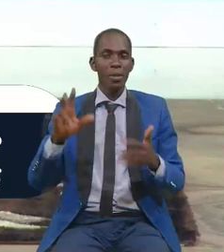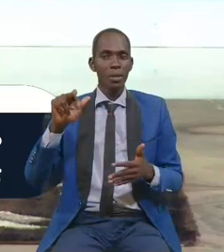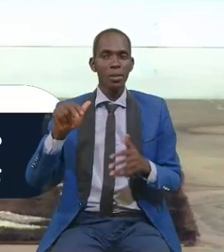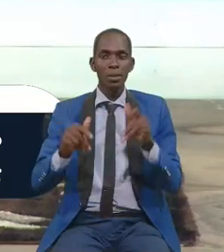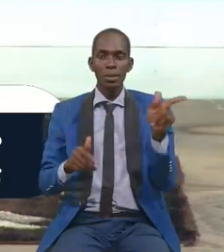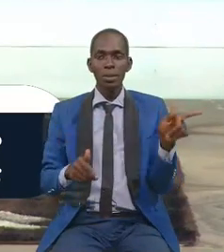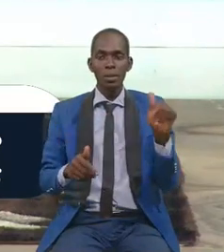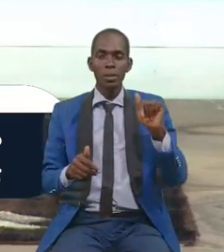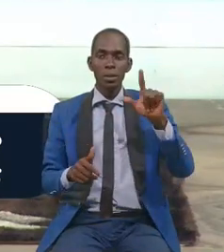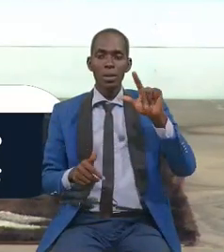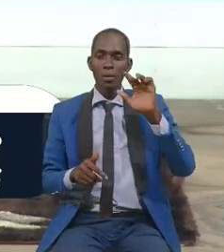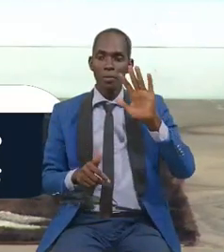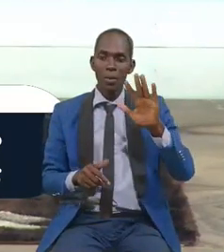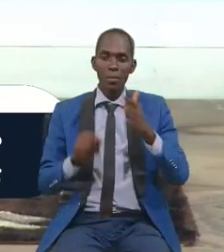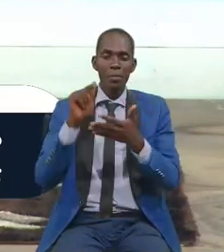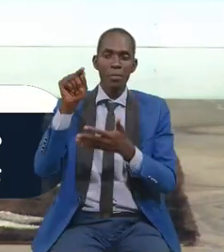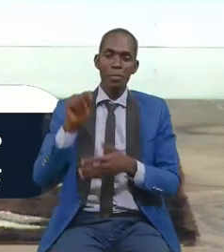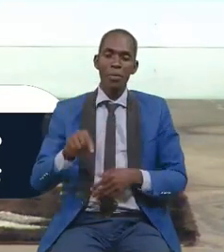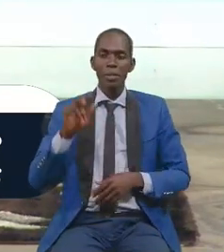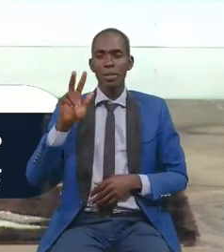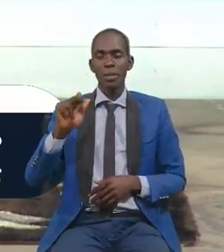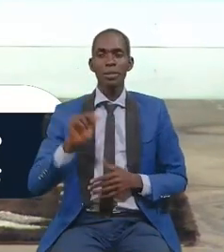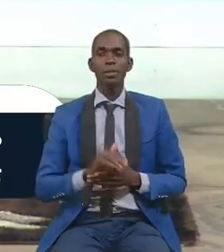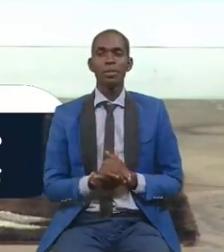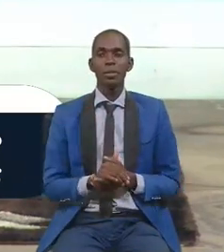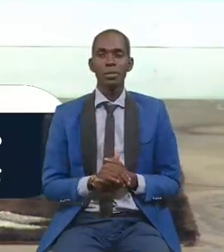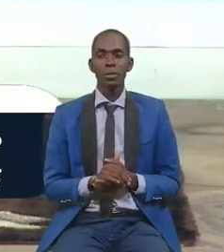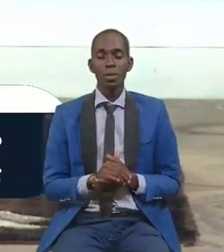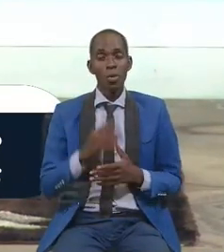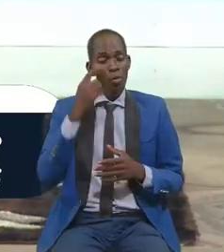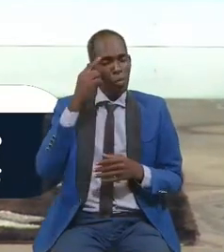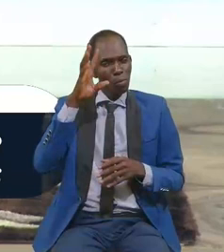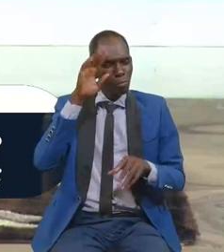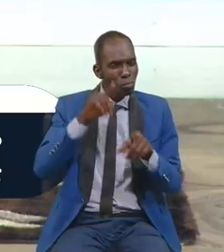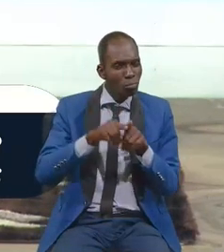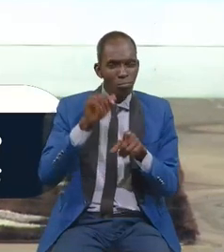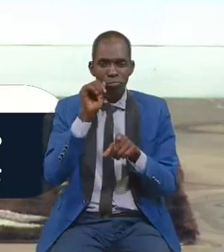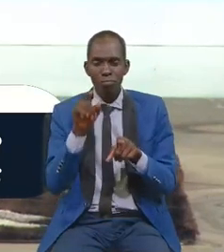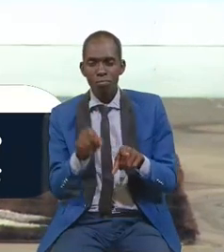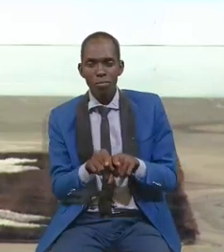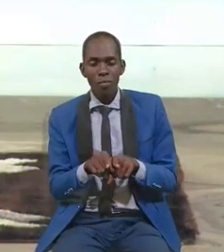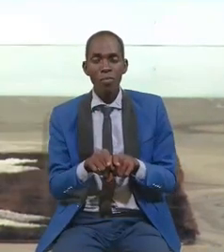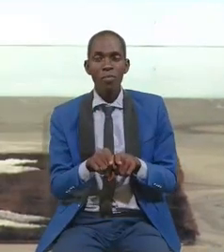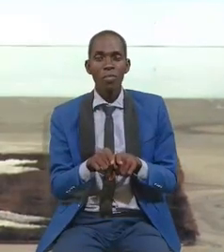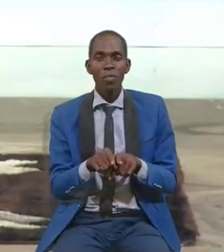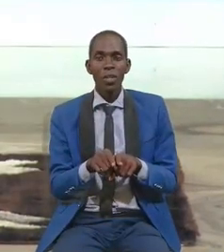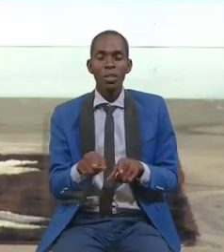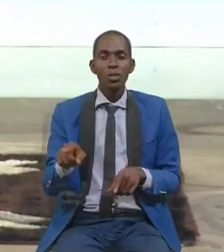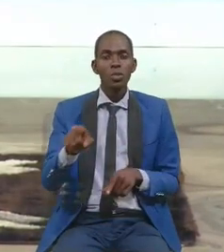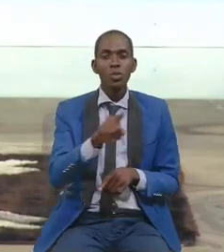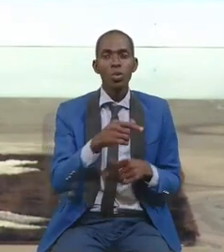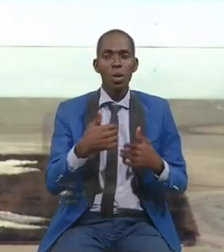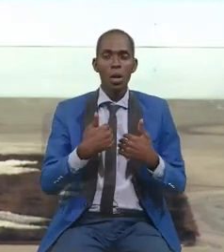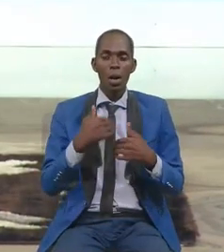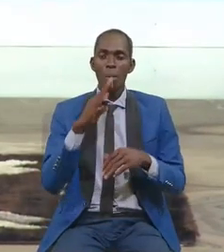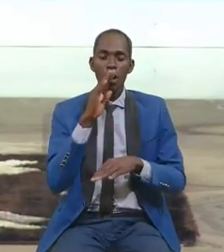Galates chapitre 5, verset 13. Frères, vous avez été appelés à